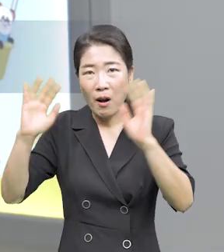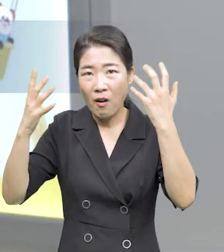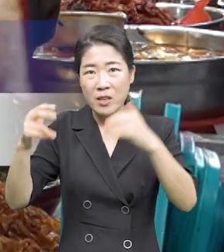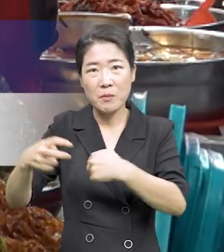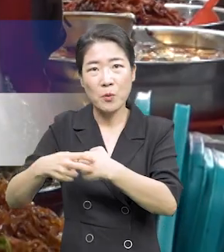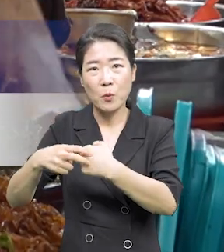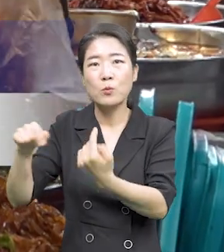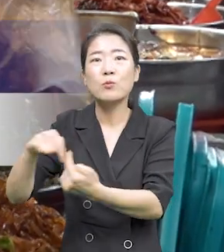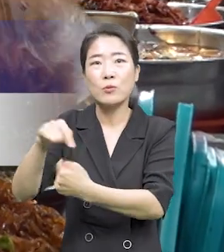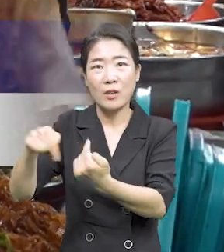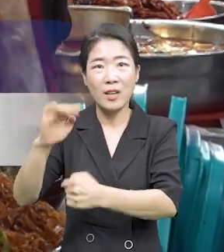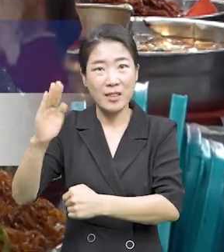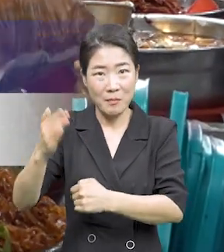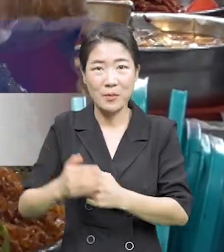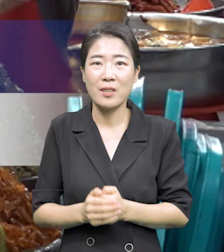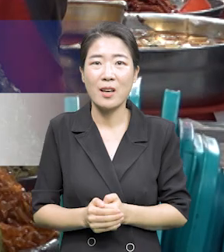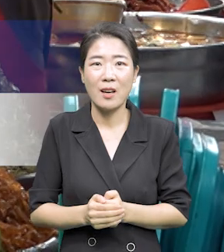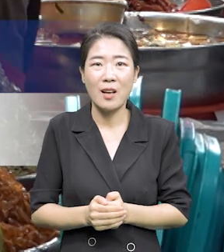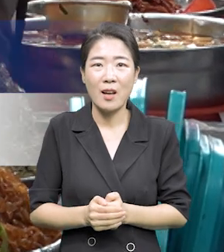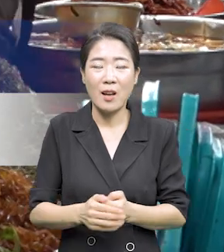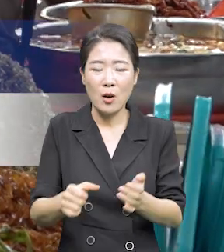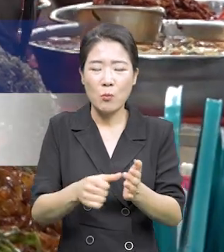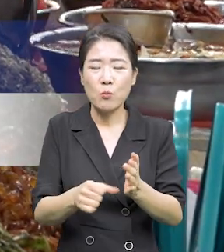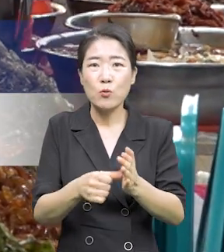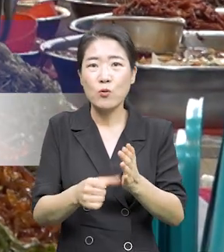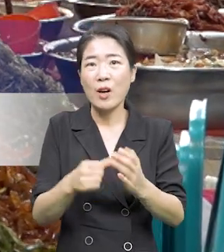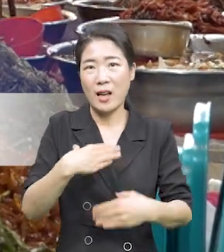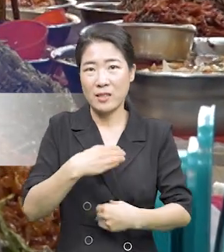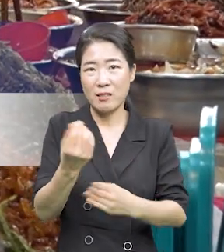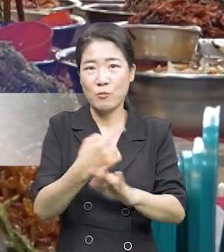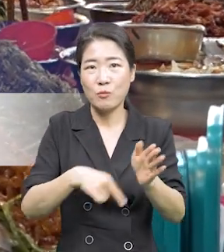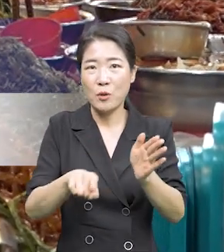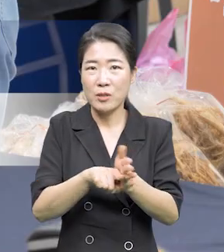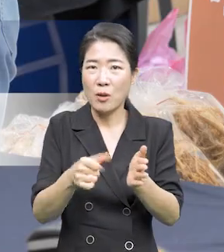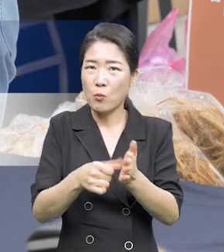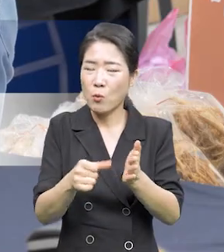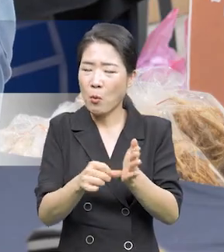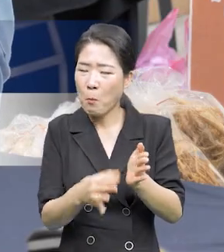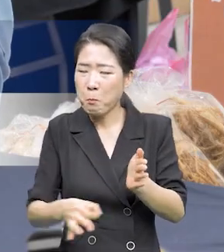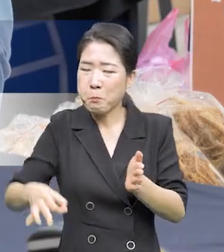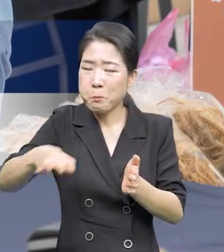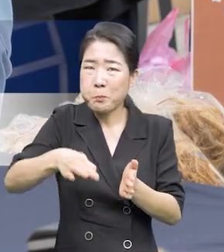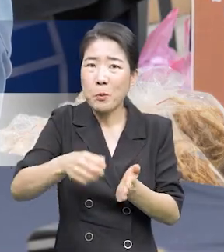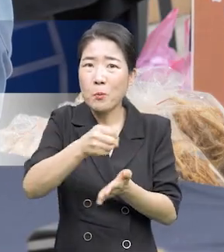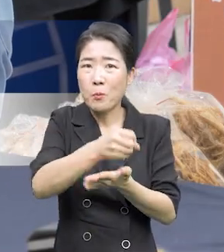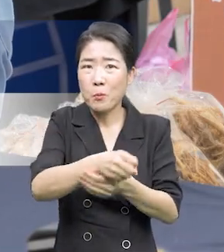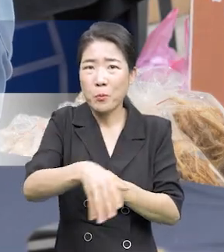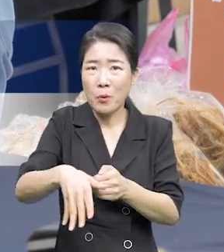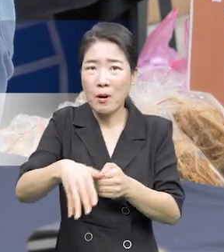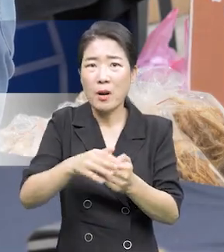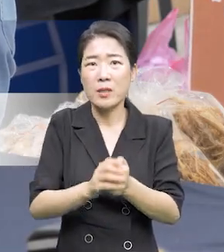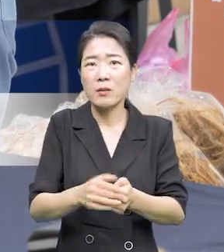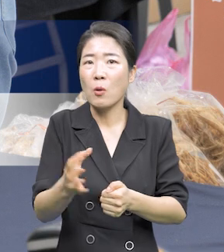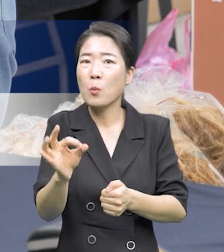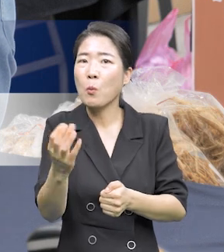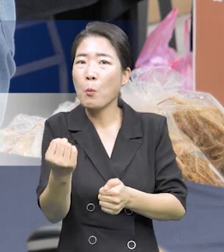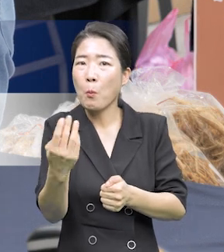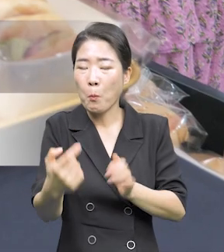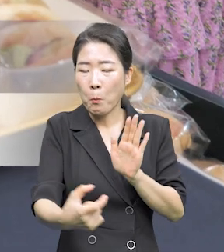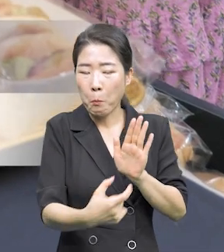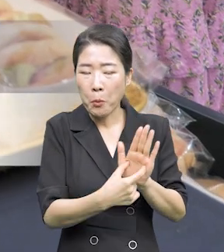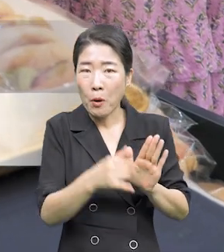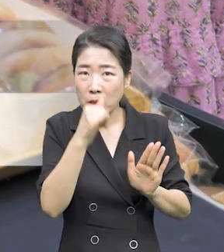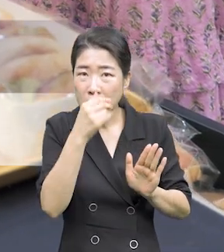운영합니다. 아울러 물가 안정을 위해서는 물가 상승 우려가 높은 품목의 가격 표시제 실태를 점검하는